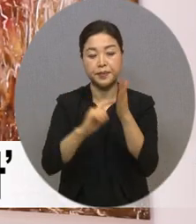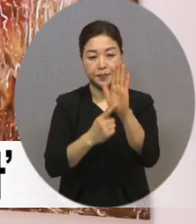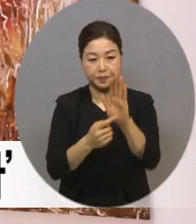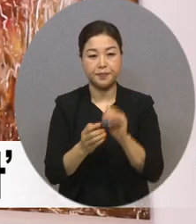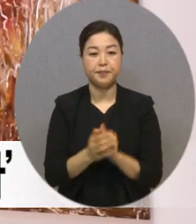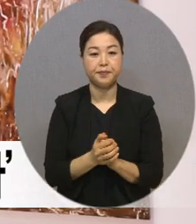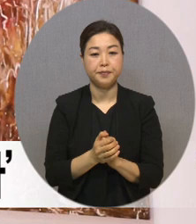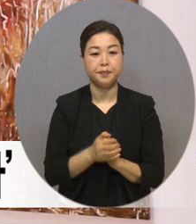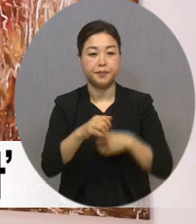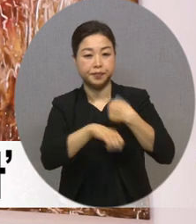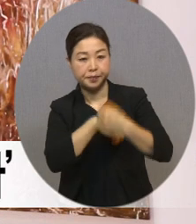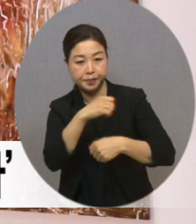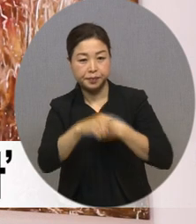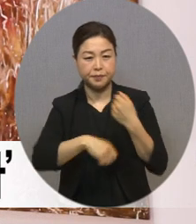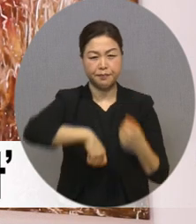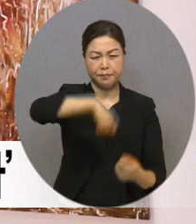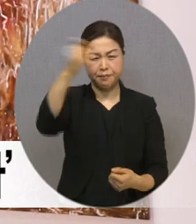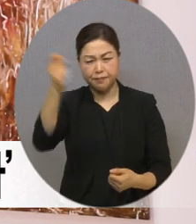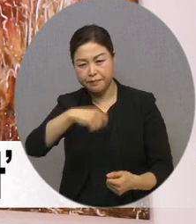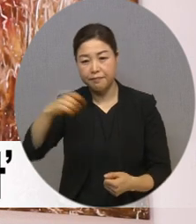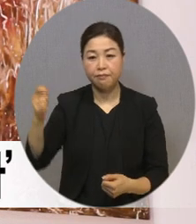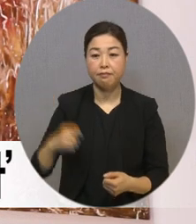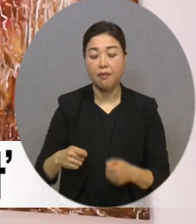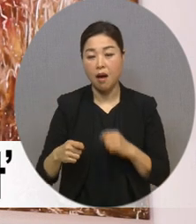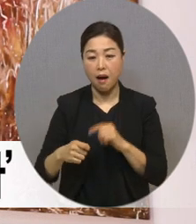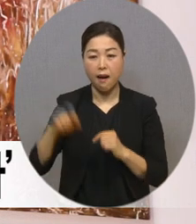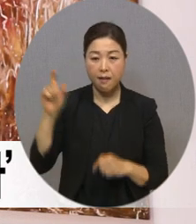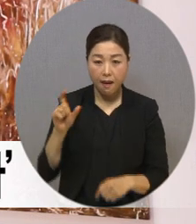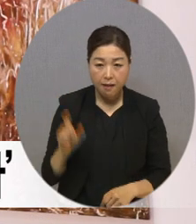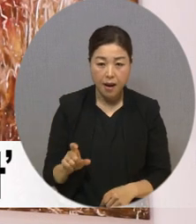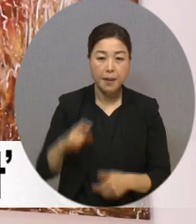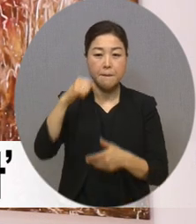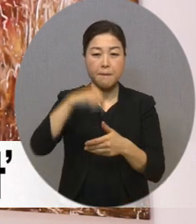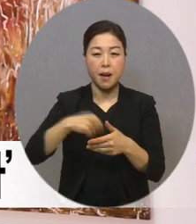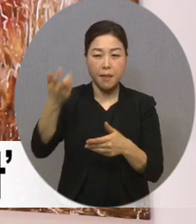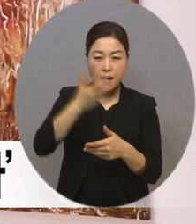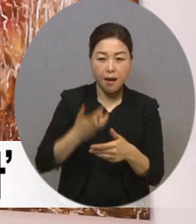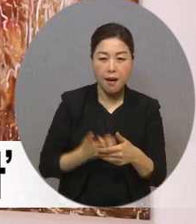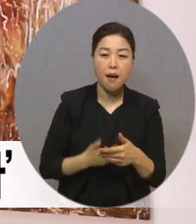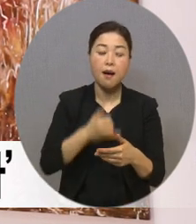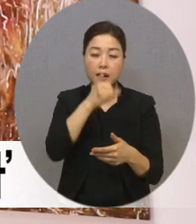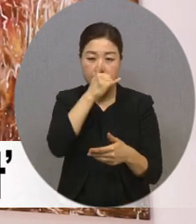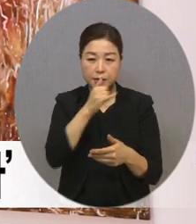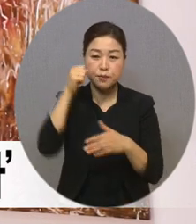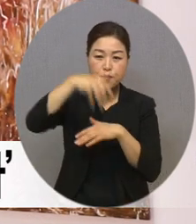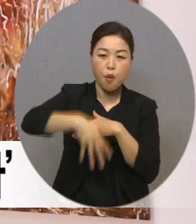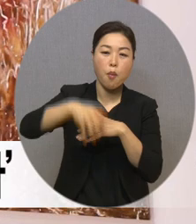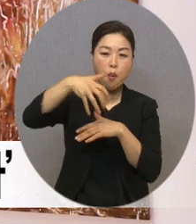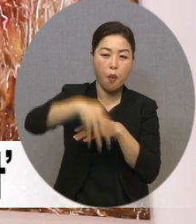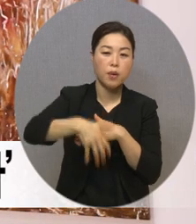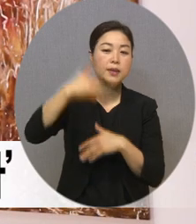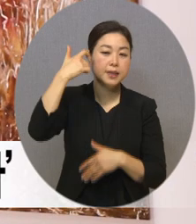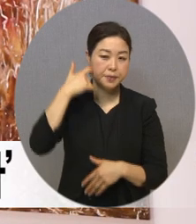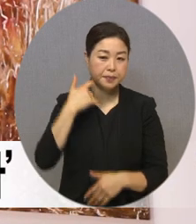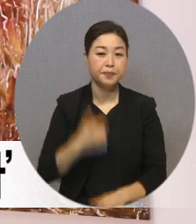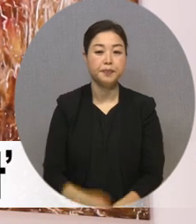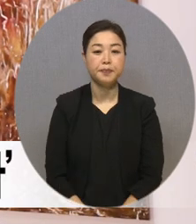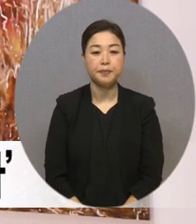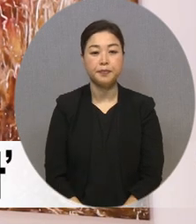자유스럽고 극적인 피로액이 강조된 작업은 내면으로 흘러내리는 극적인 폭포의 이미지를